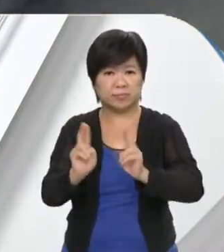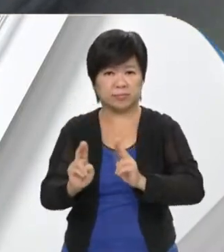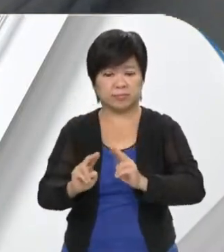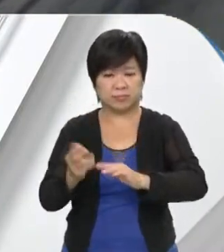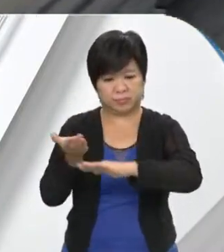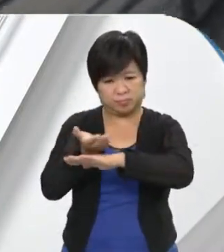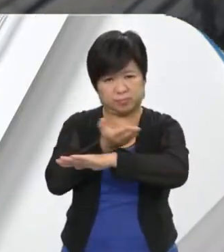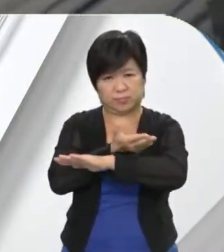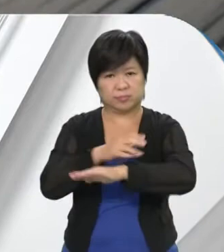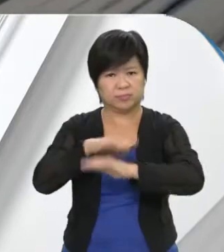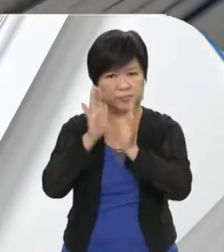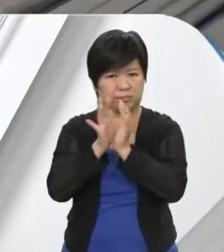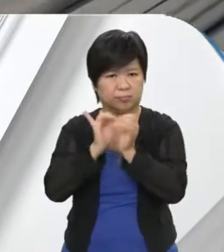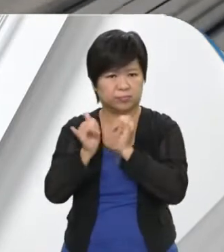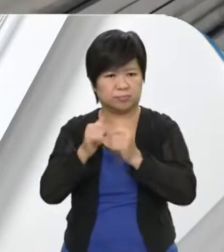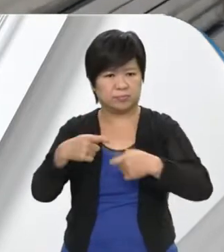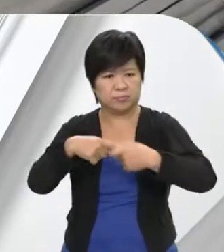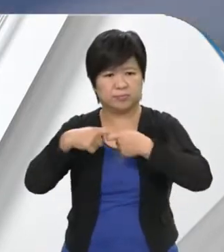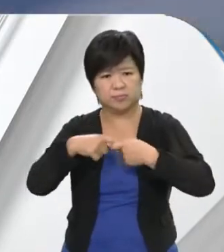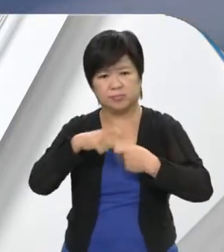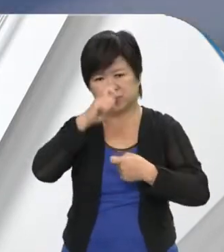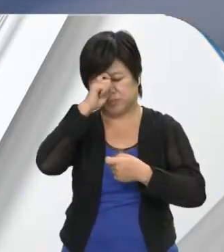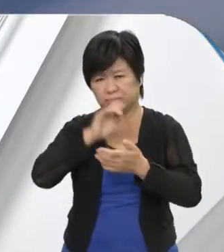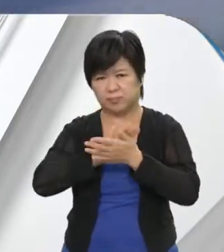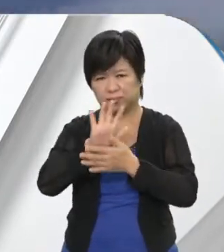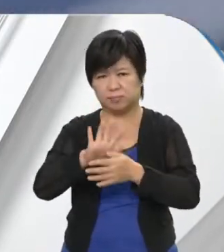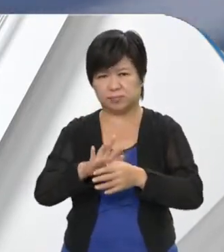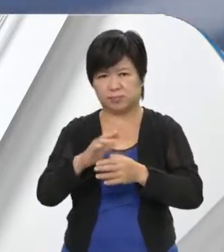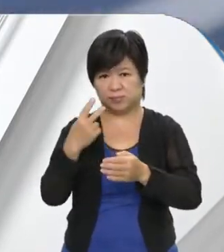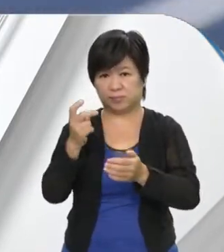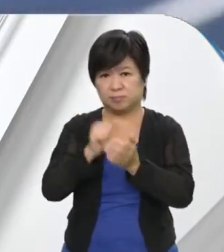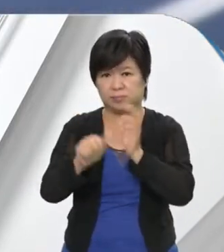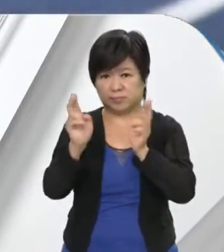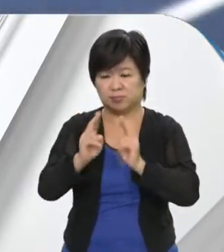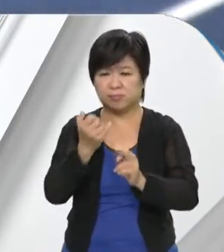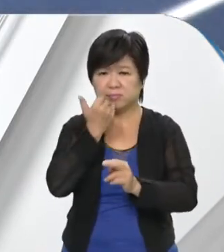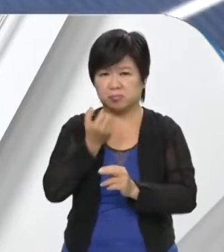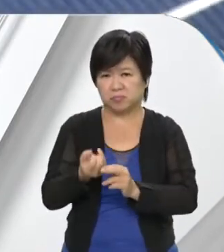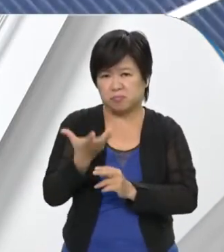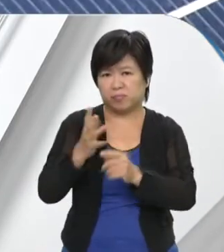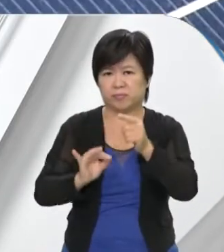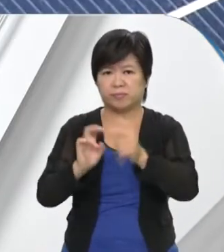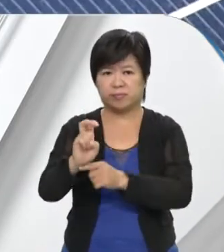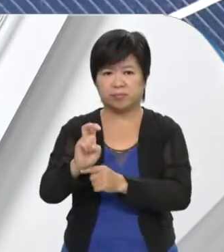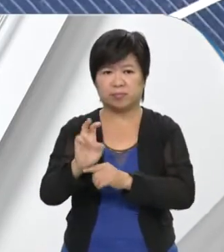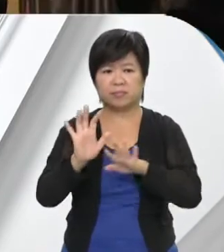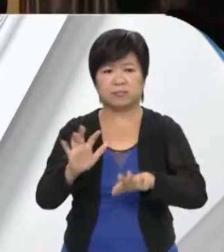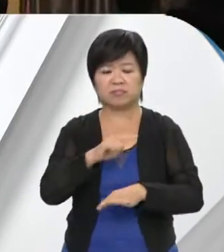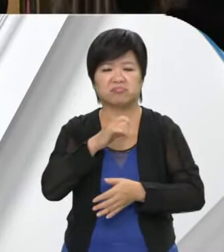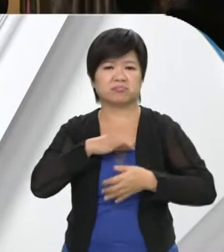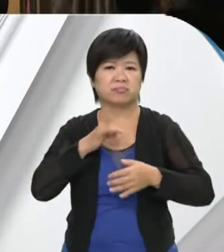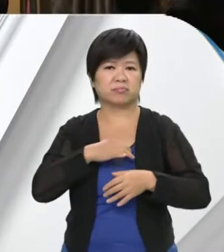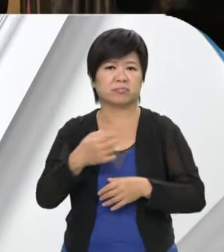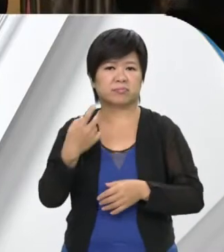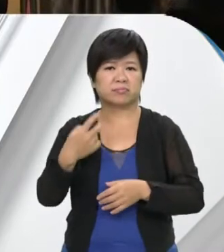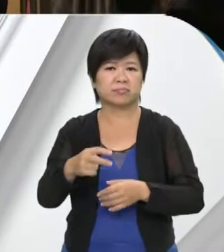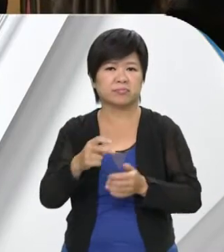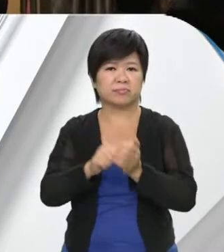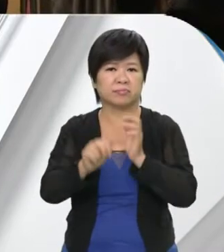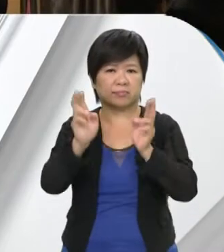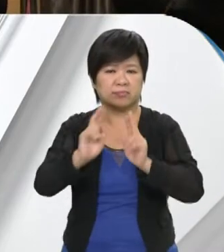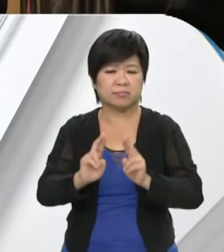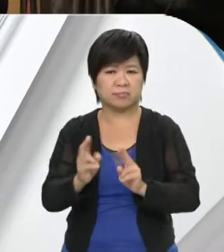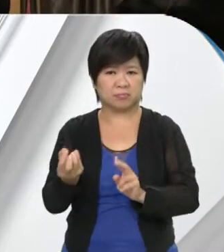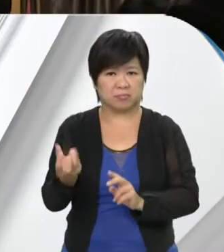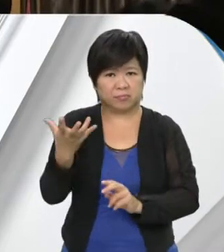希望做到2027年再生能源发电比例有25%目标。不过，一下民众免少，再生能源发电比例增加，